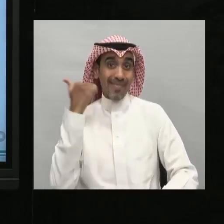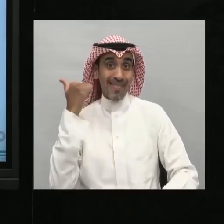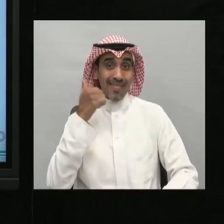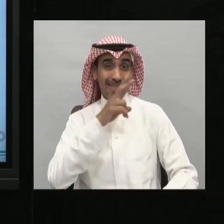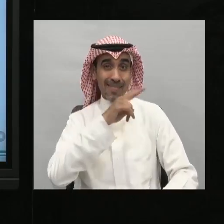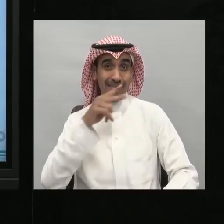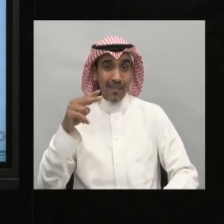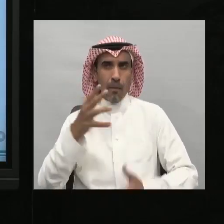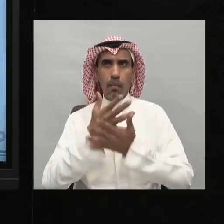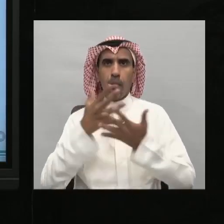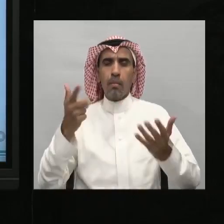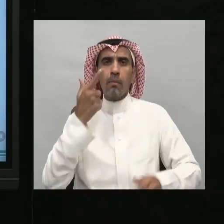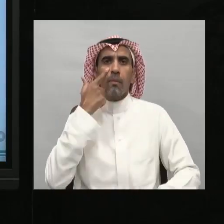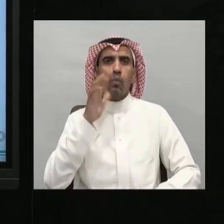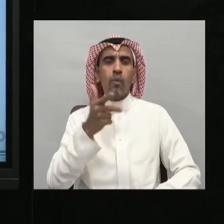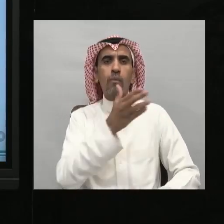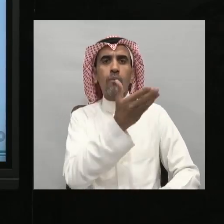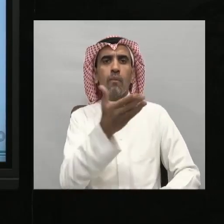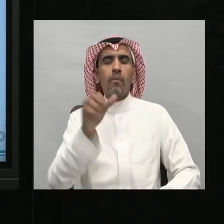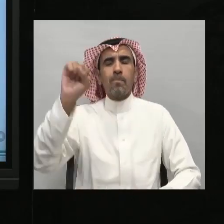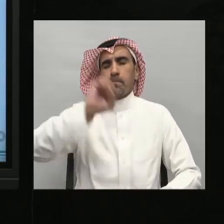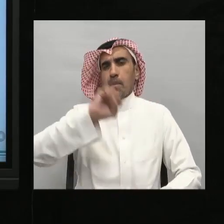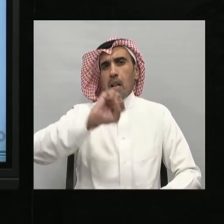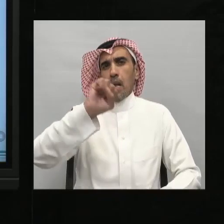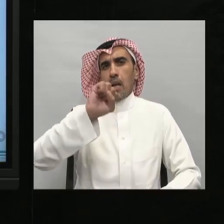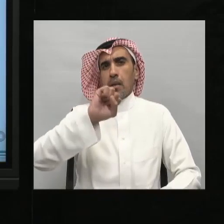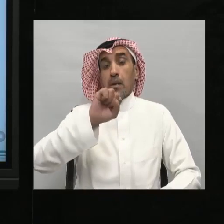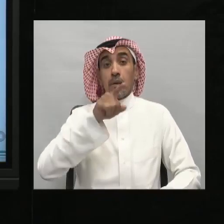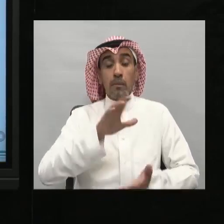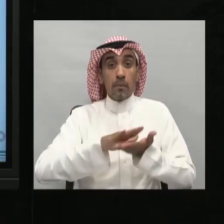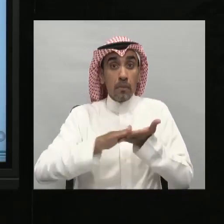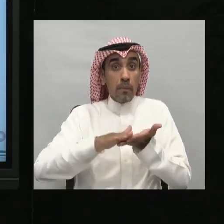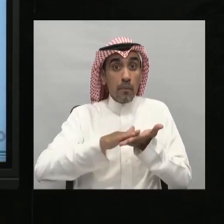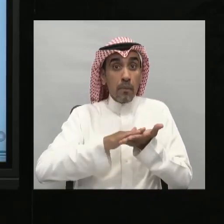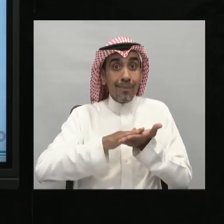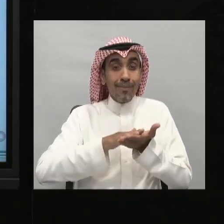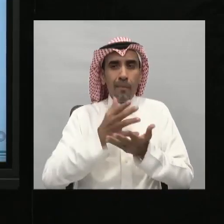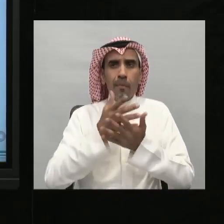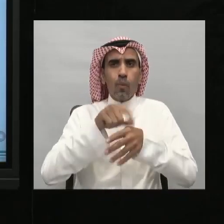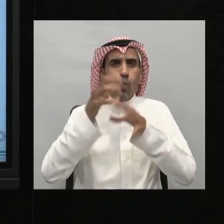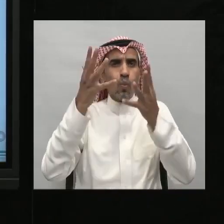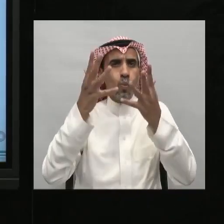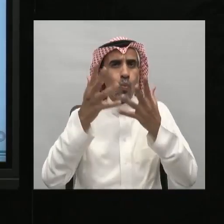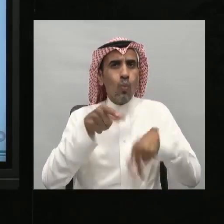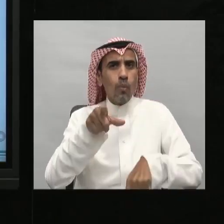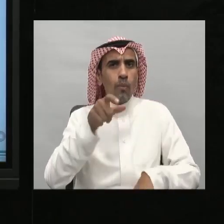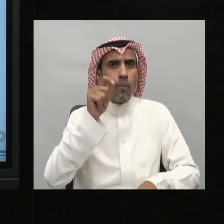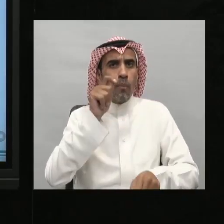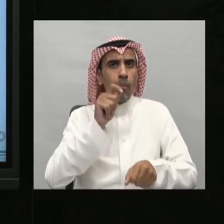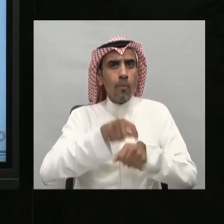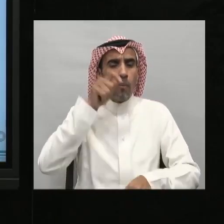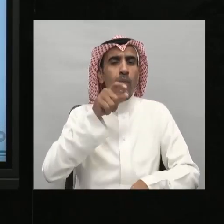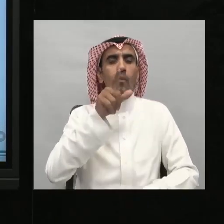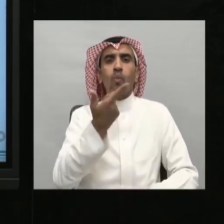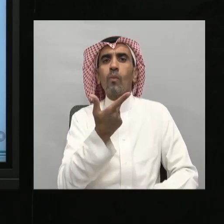الأنواع تعيش في المياه المالحة. إذن الموطن البيئي لأغلب أنواع اللاسعات أو الجوف معويات